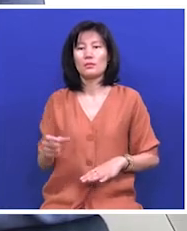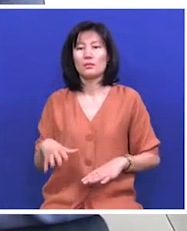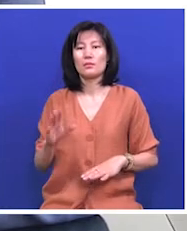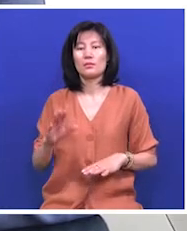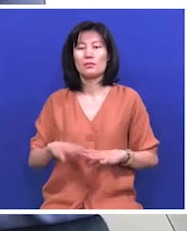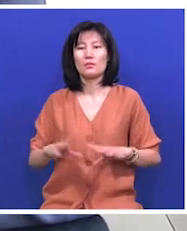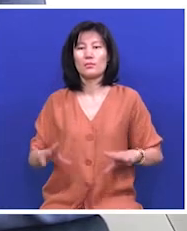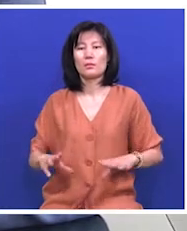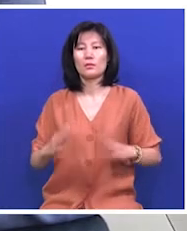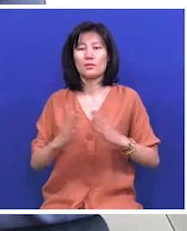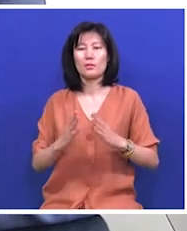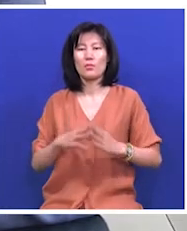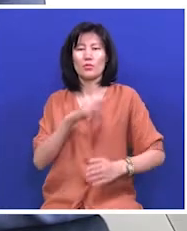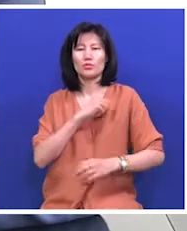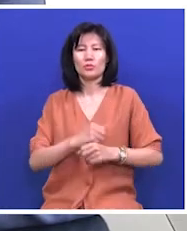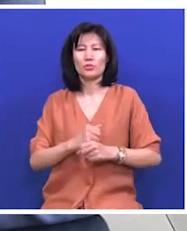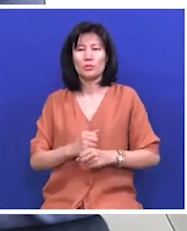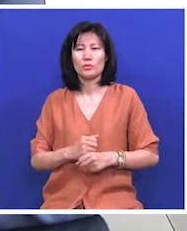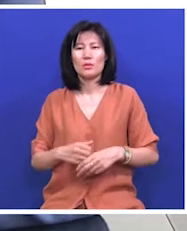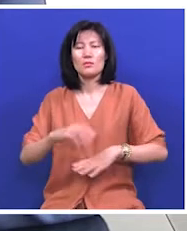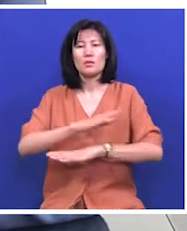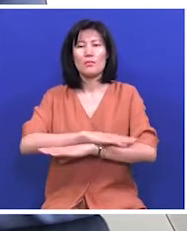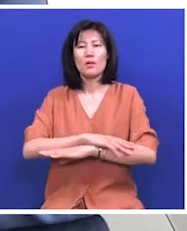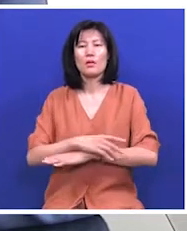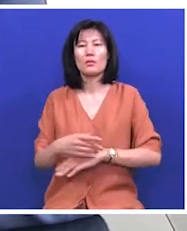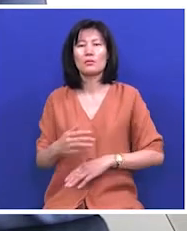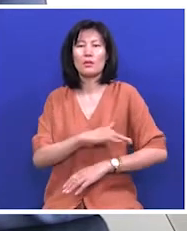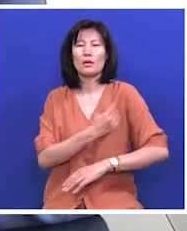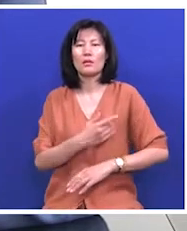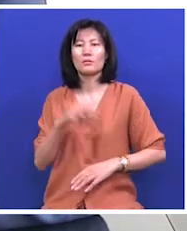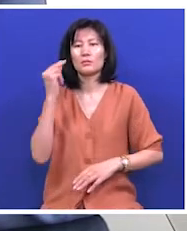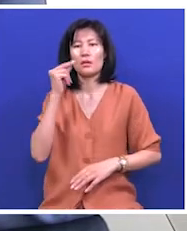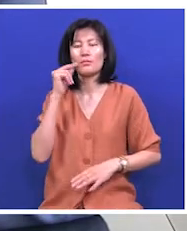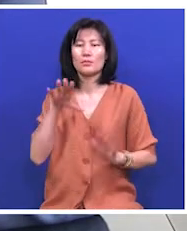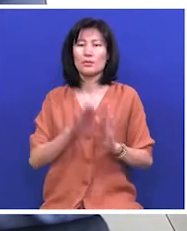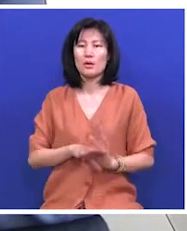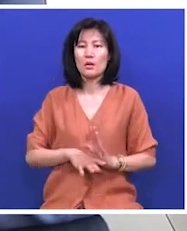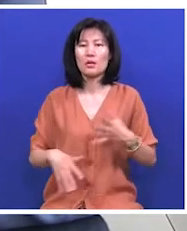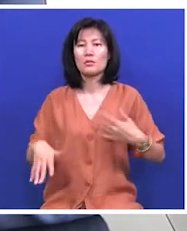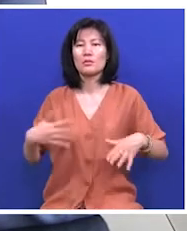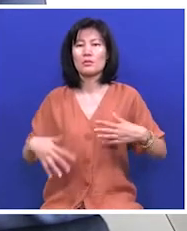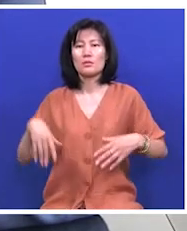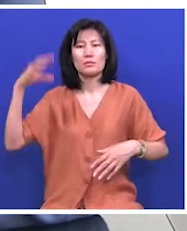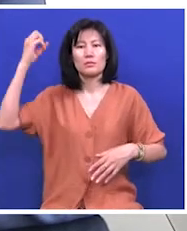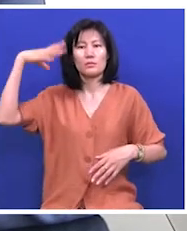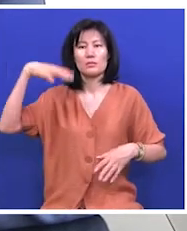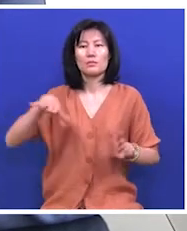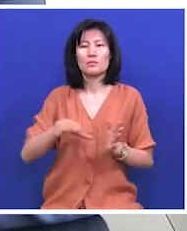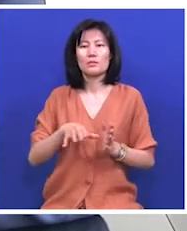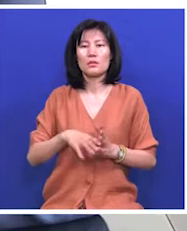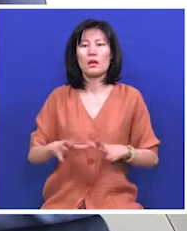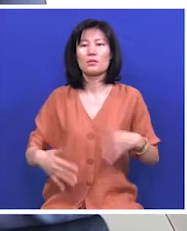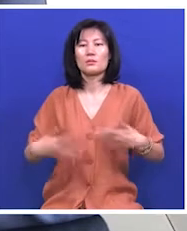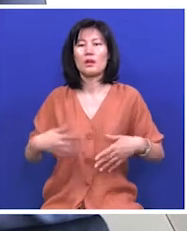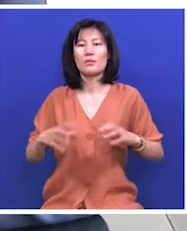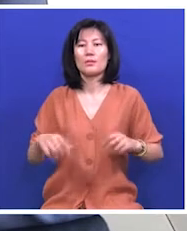отырып баламызбен үй жұмыс жасайын десек, сабақ істейін десек, өте сапасы төмен болады, светіміздің дейді,